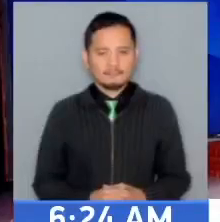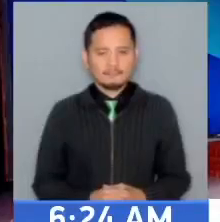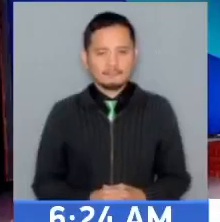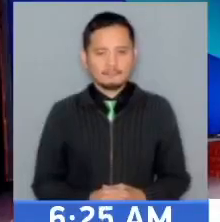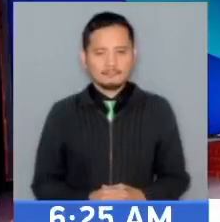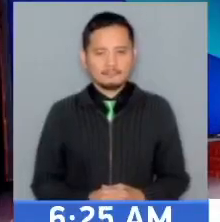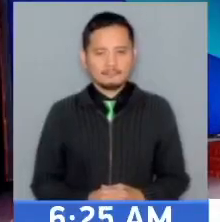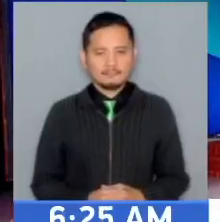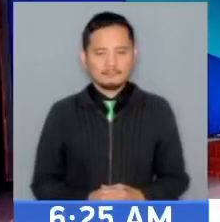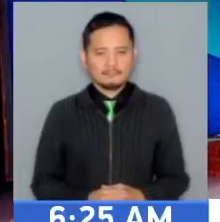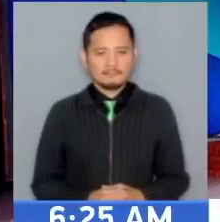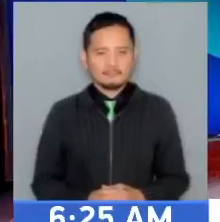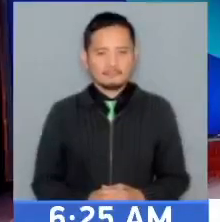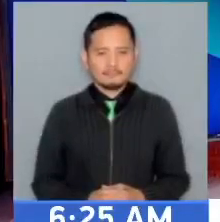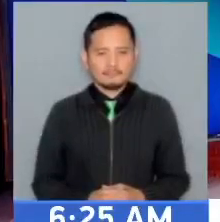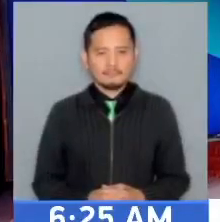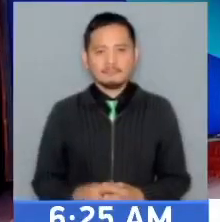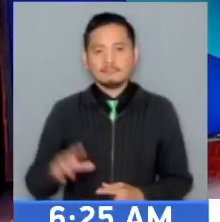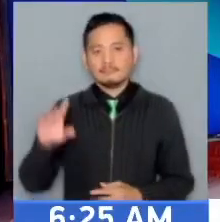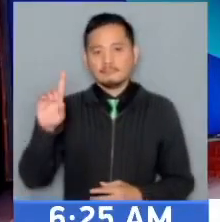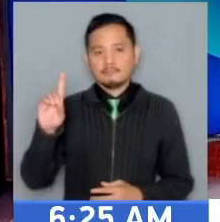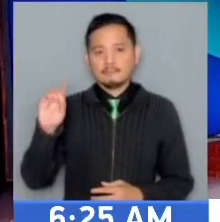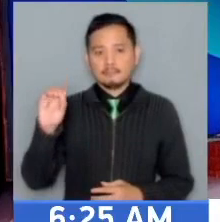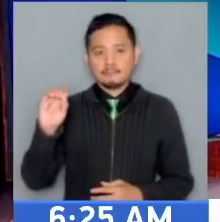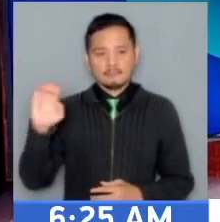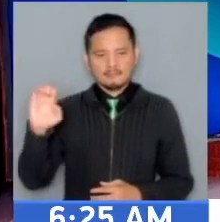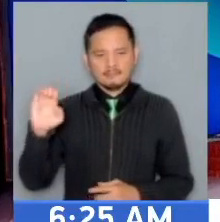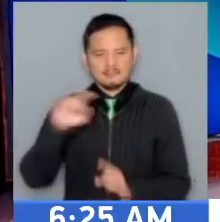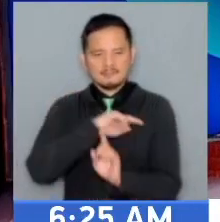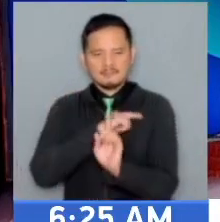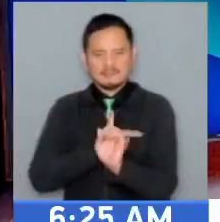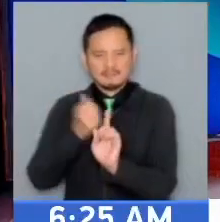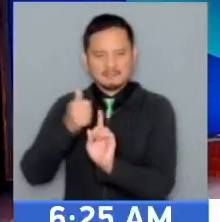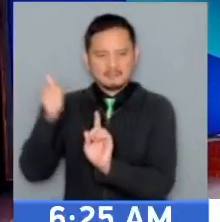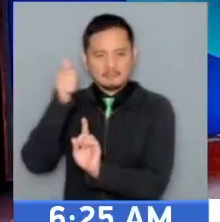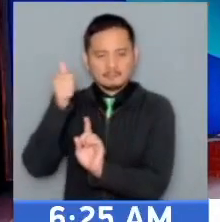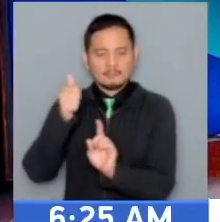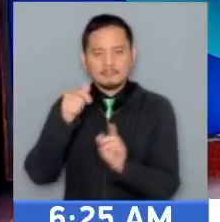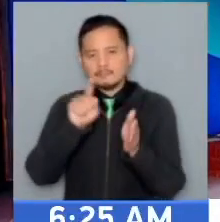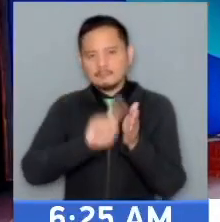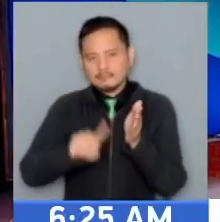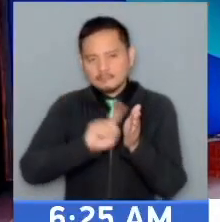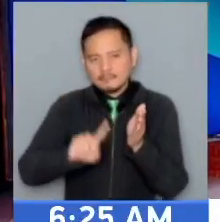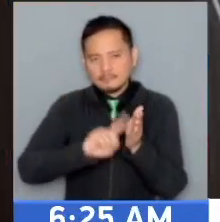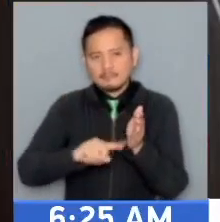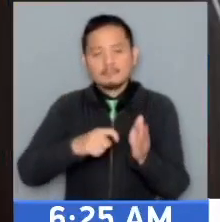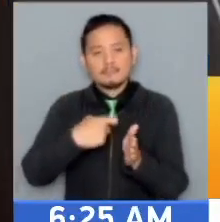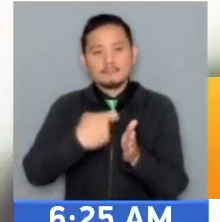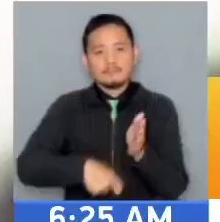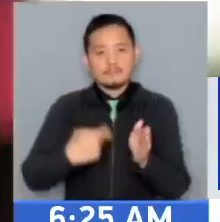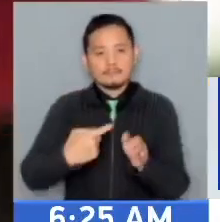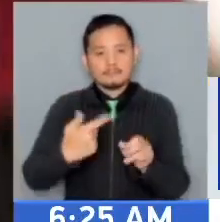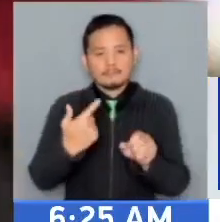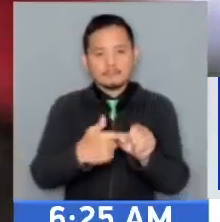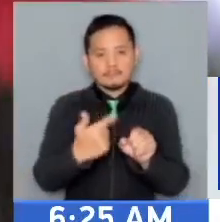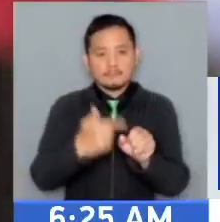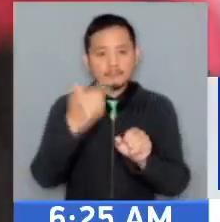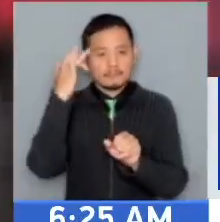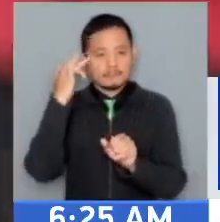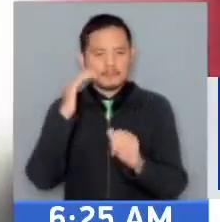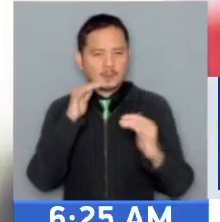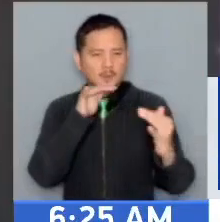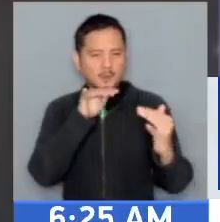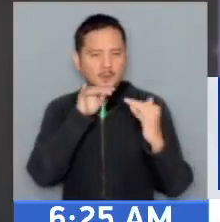Pinag-aaralan ng Department of Energy ang posibleng mag-epekto ng giyera sa Israel sa presyo ng petrolyo sa Pilipinas. Sabi ng DOE Oil Industry Management